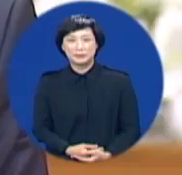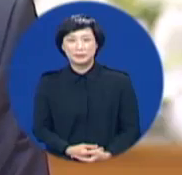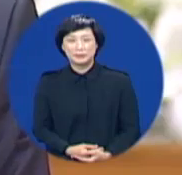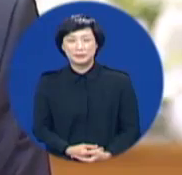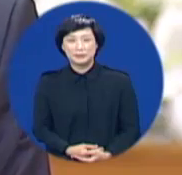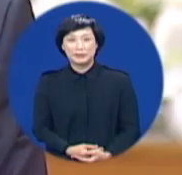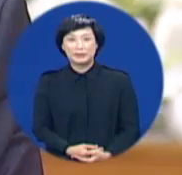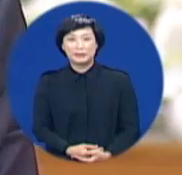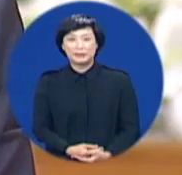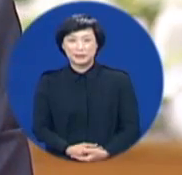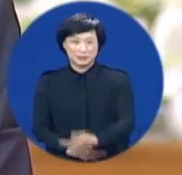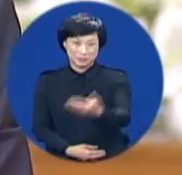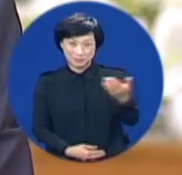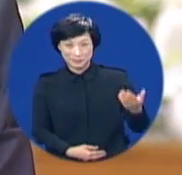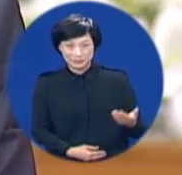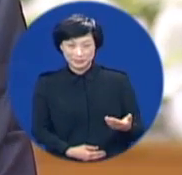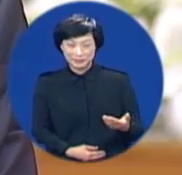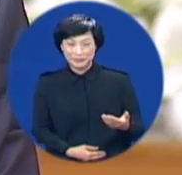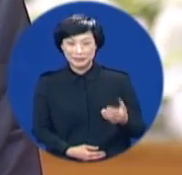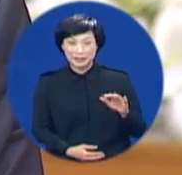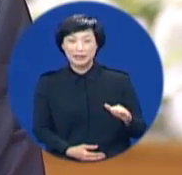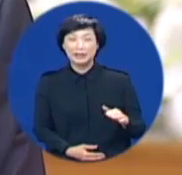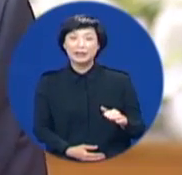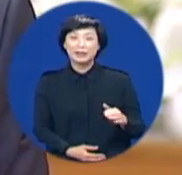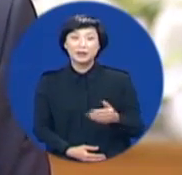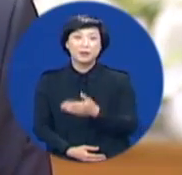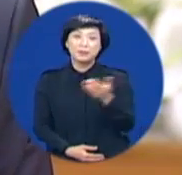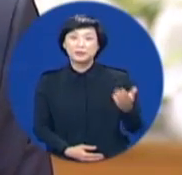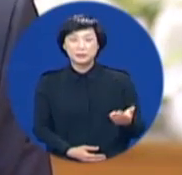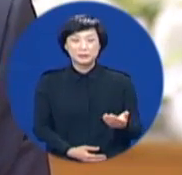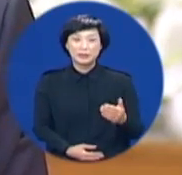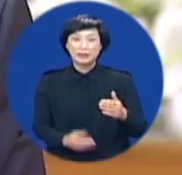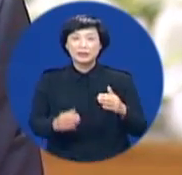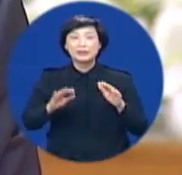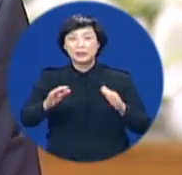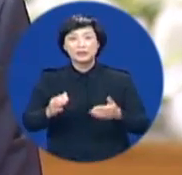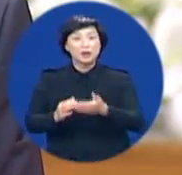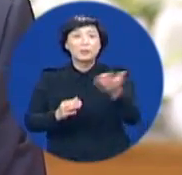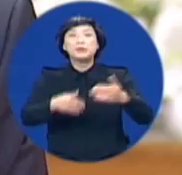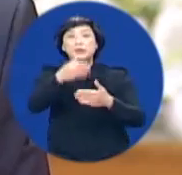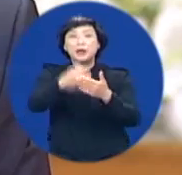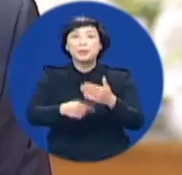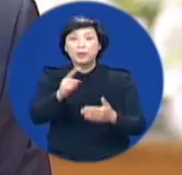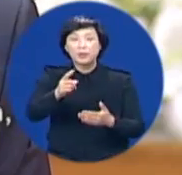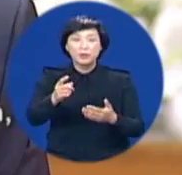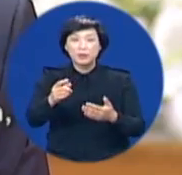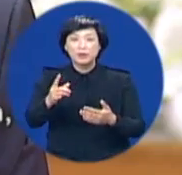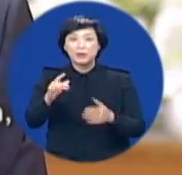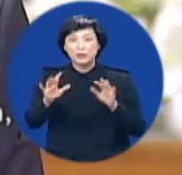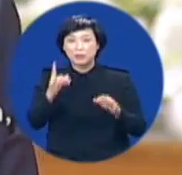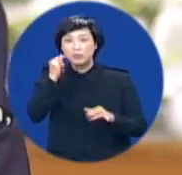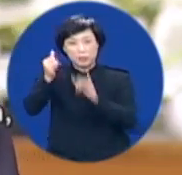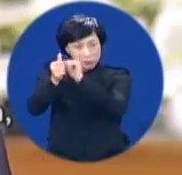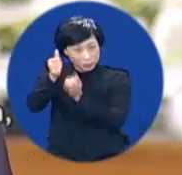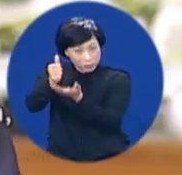세상에서 남는 것은 가정에서 효도 남고 자식 사랑하는 건 남아요.